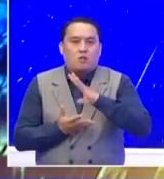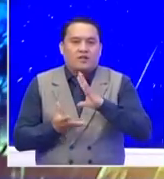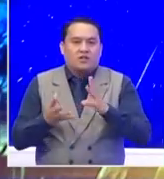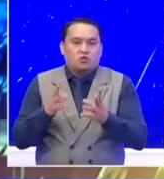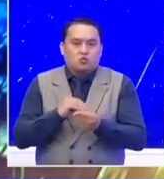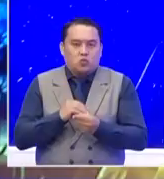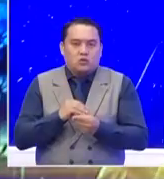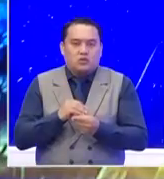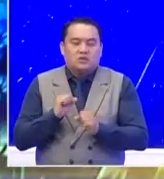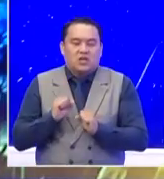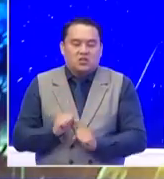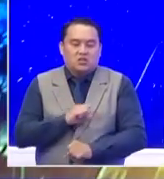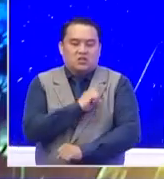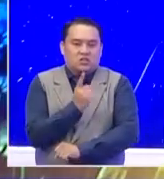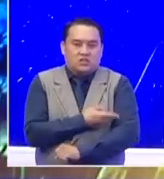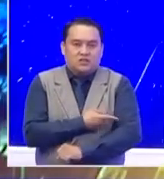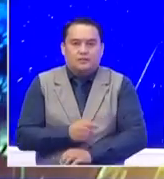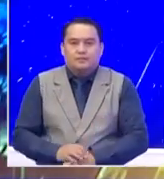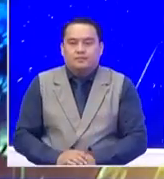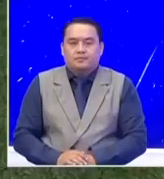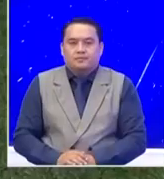результата и отстоять титул сильнейшего.